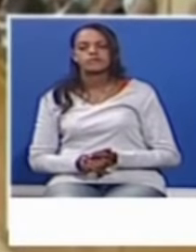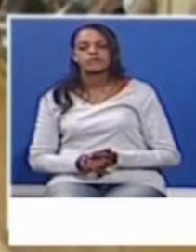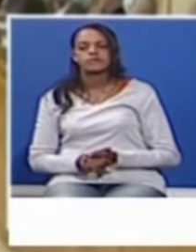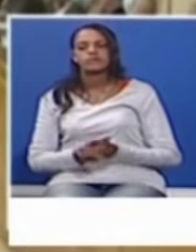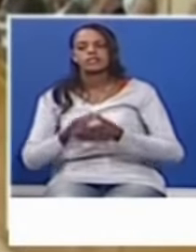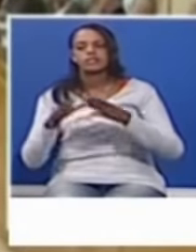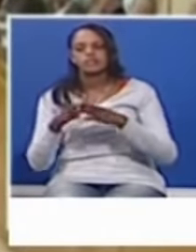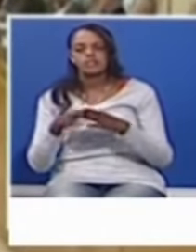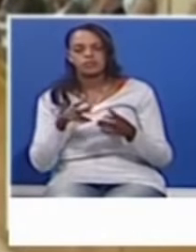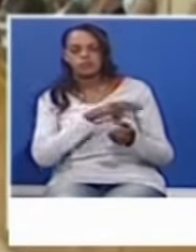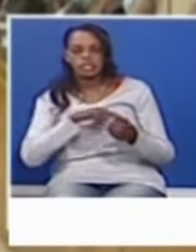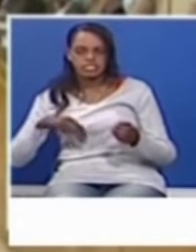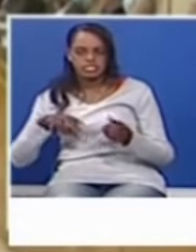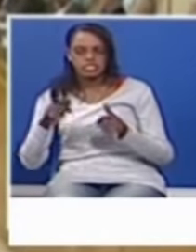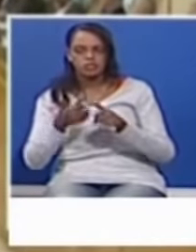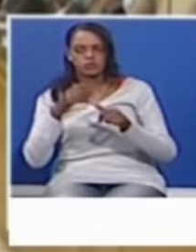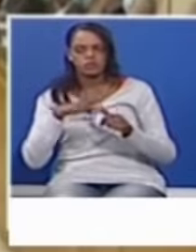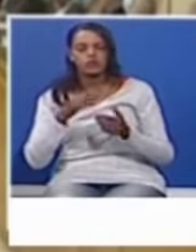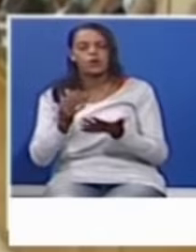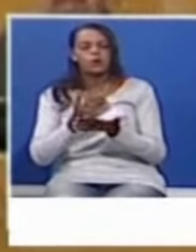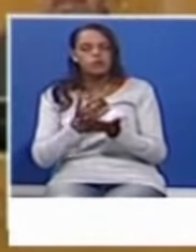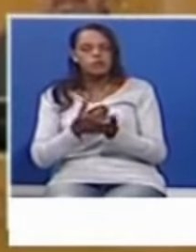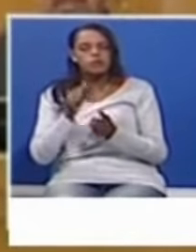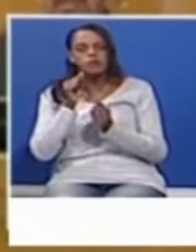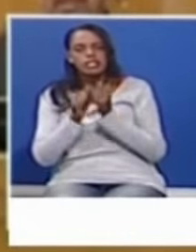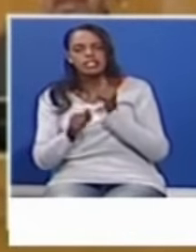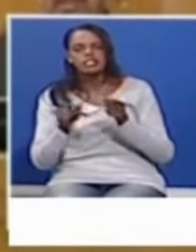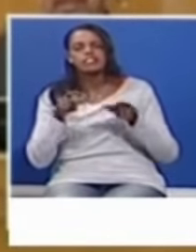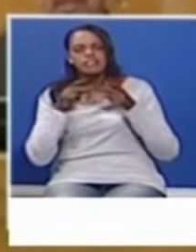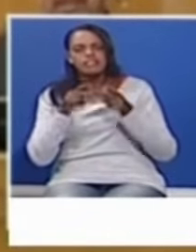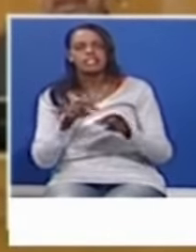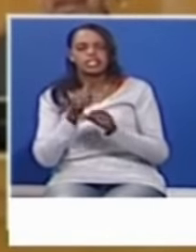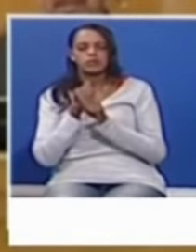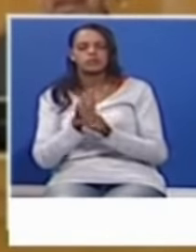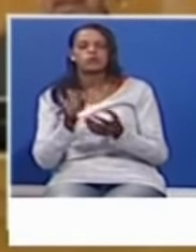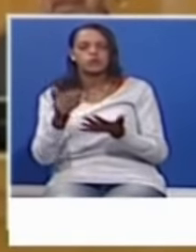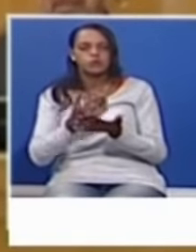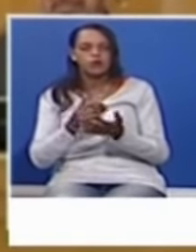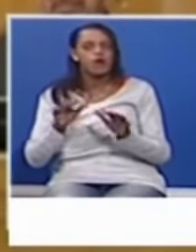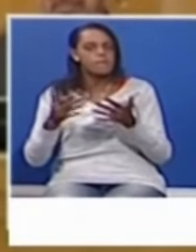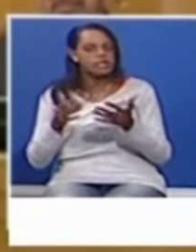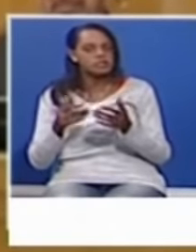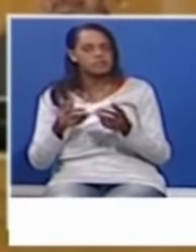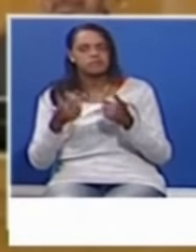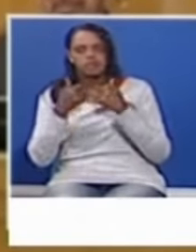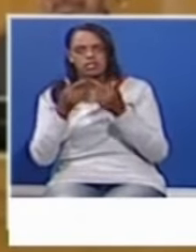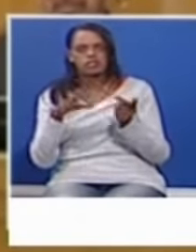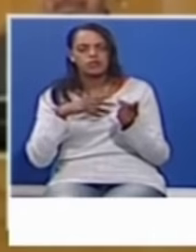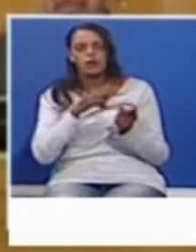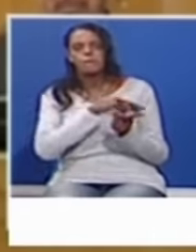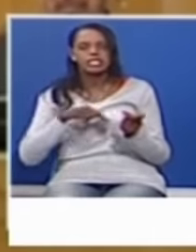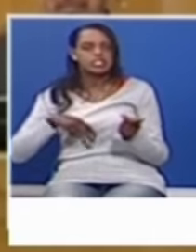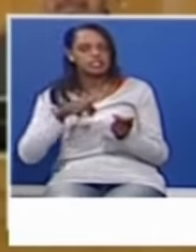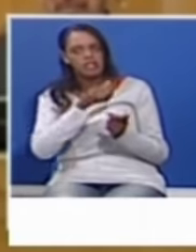من حدار بريزيدنت ترامب نت تلا ايلو زنبرا قطباوي اقاراتات داقن بمتنعو قطباوي كونات تاوي جلا كمزلو زقالتا بريزيدنت